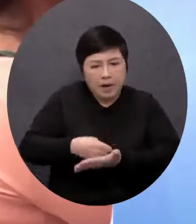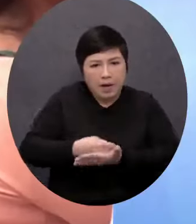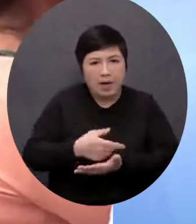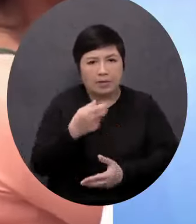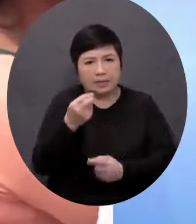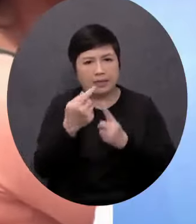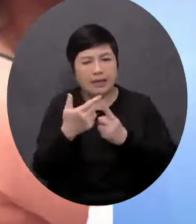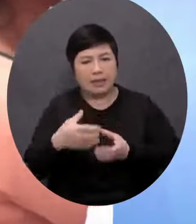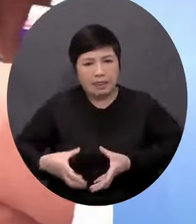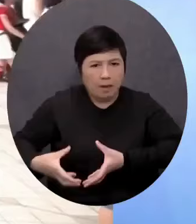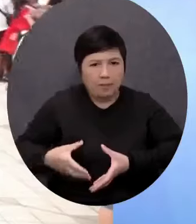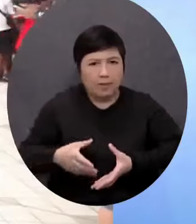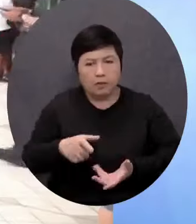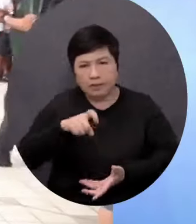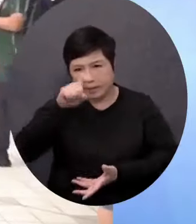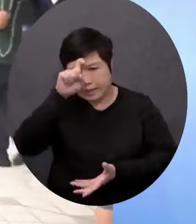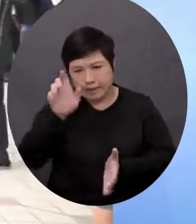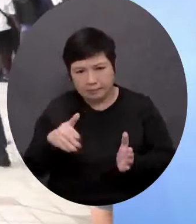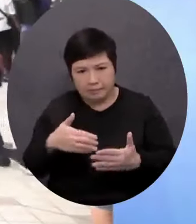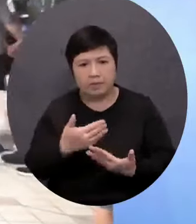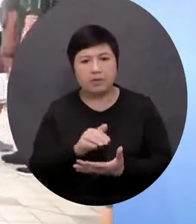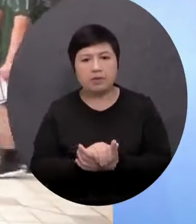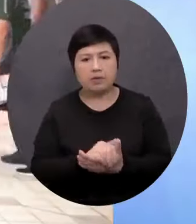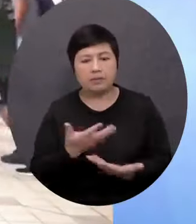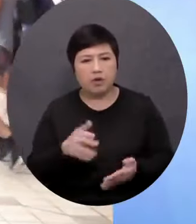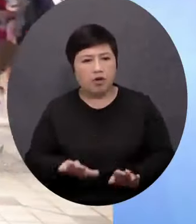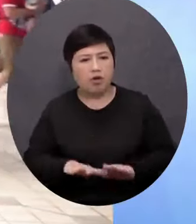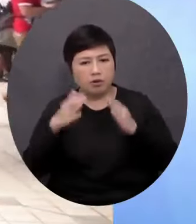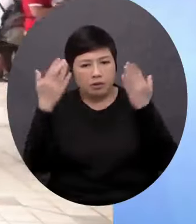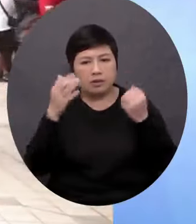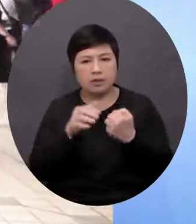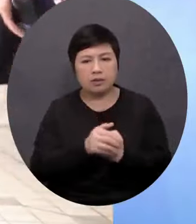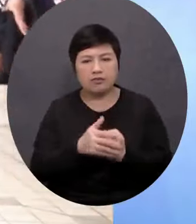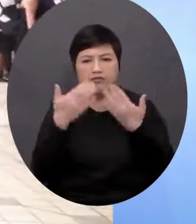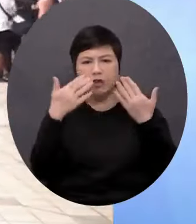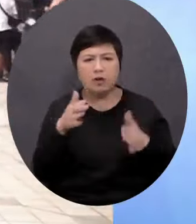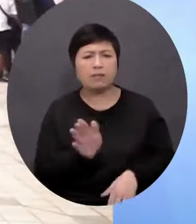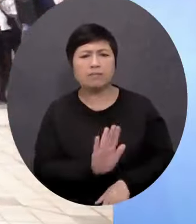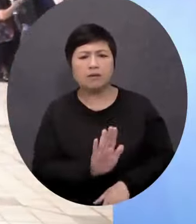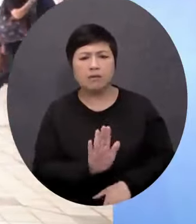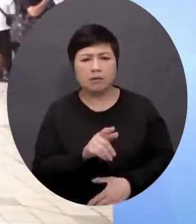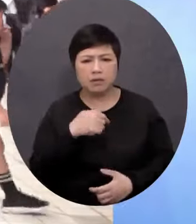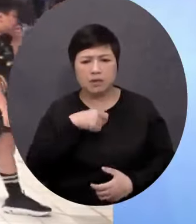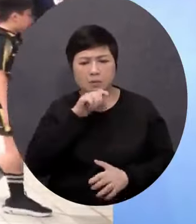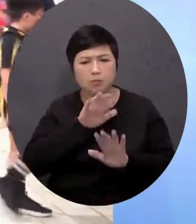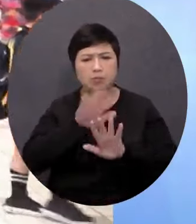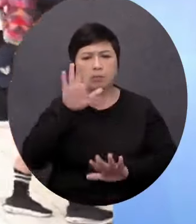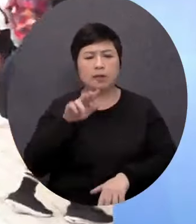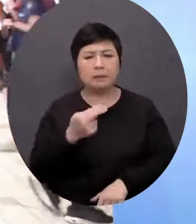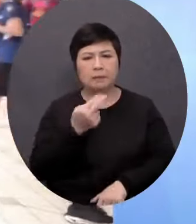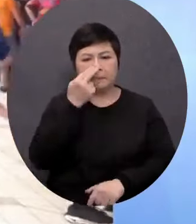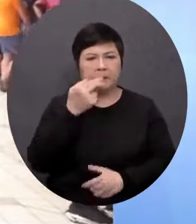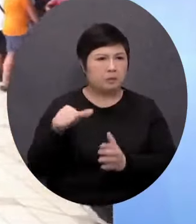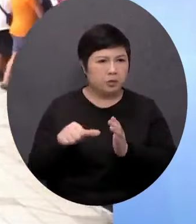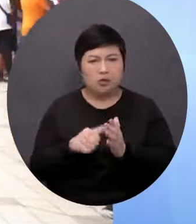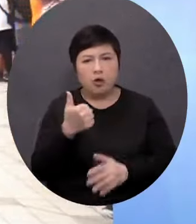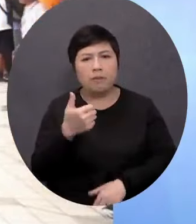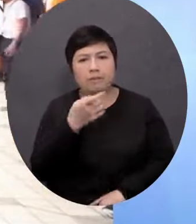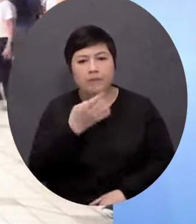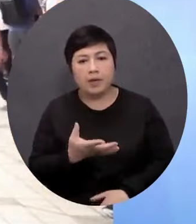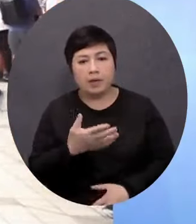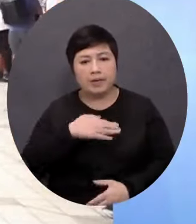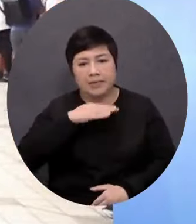品。 今日是七榄开来日，由于不是假期，有观众说现场气氛未算最好，期望